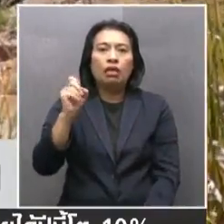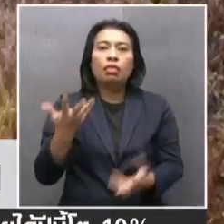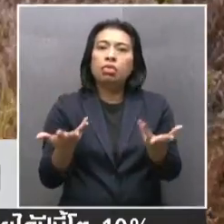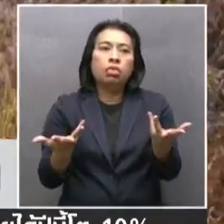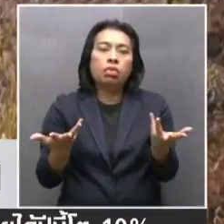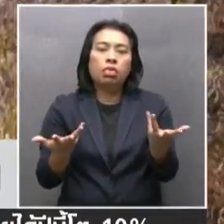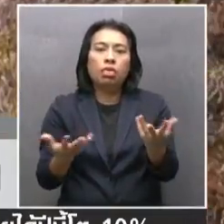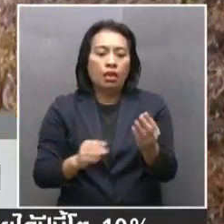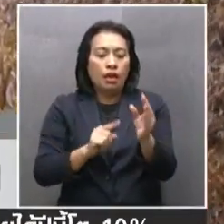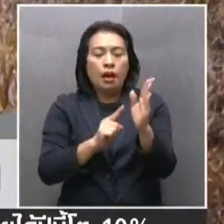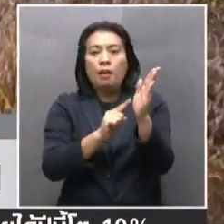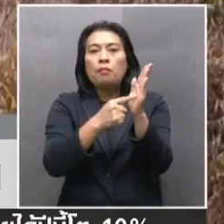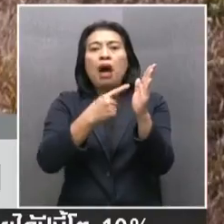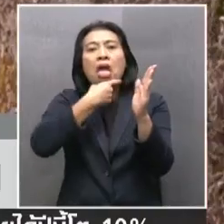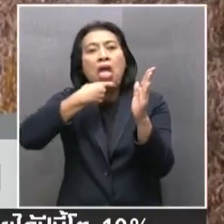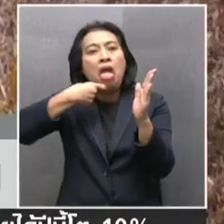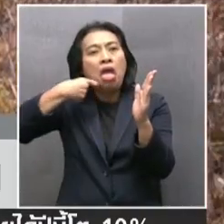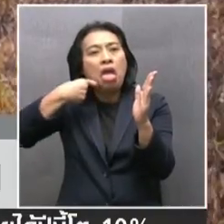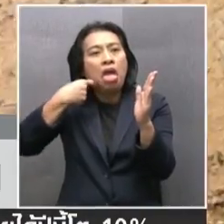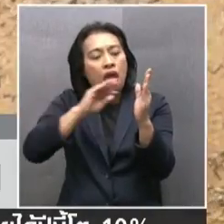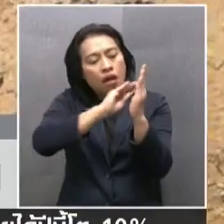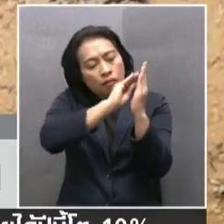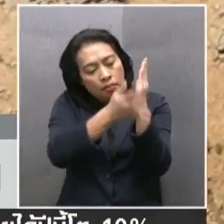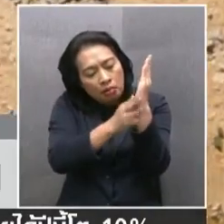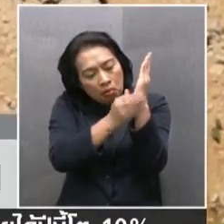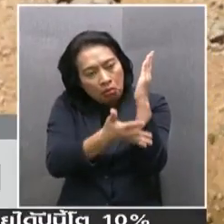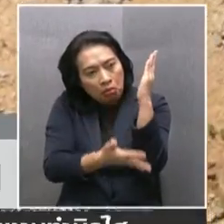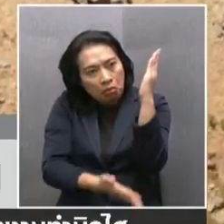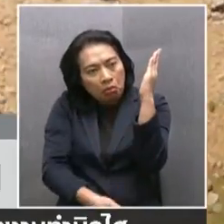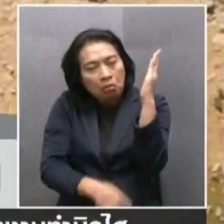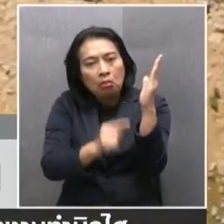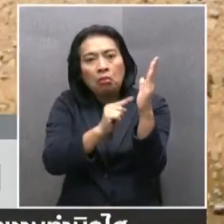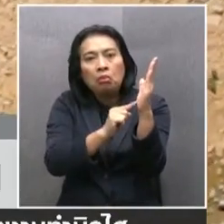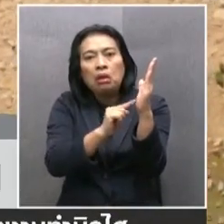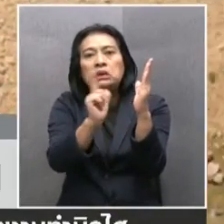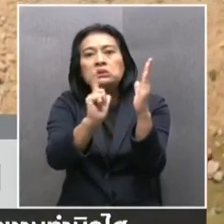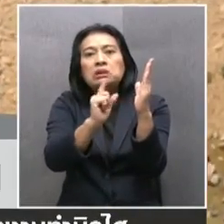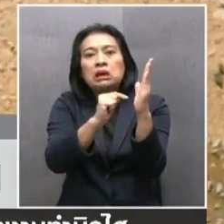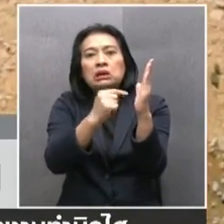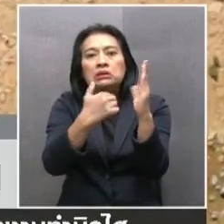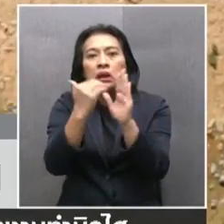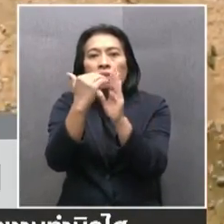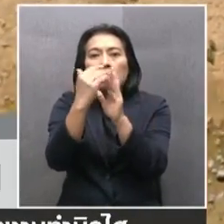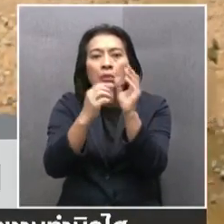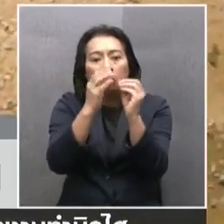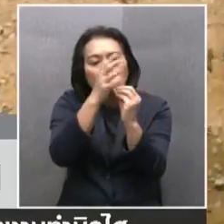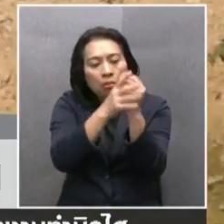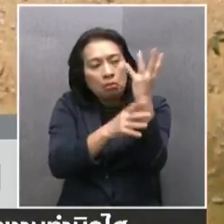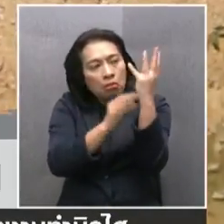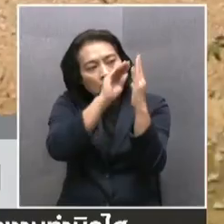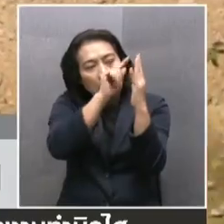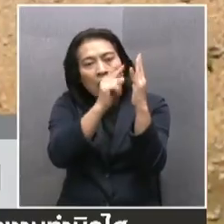พใบแห้งร่วงโรยจนเหลือแต่กิ่งบางต้นนี่ใบเหลืองนะครับส่วนยอดบนก็แห้งตาย